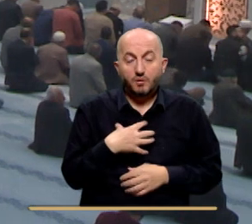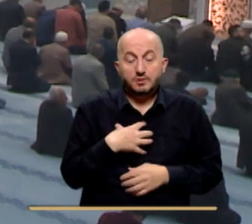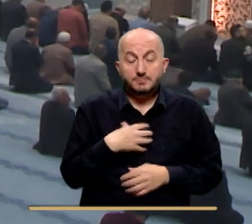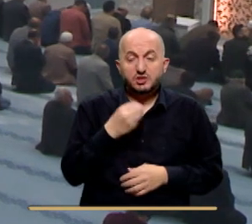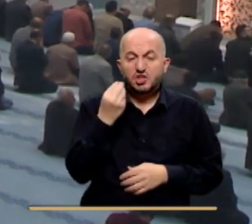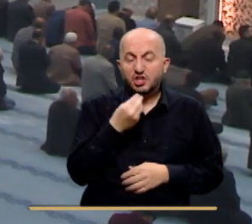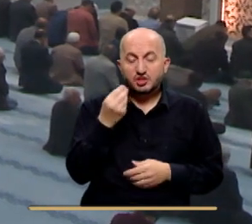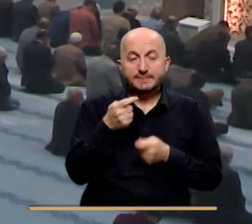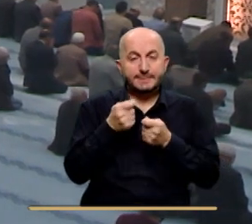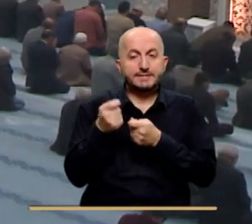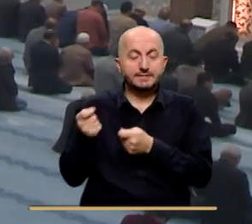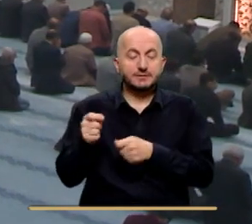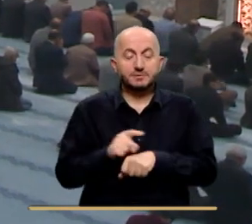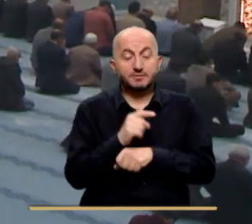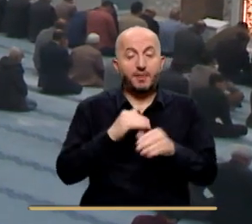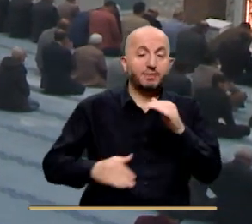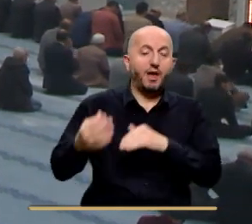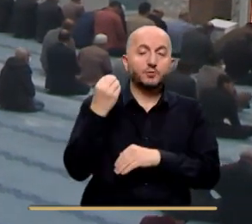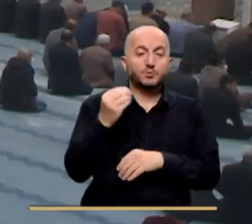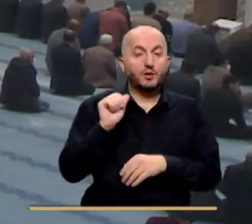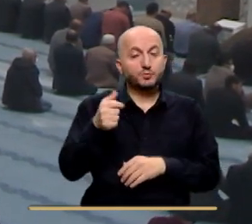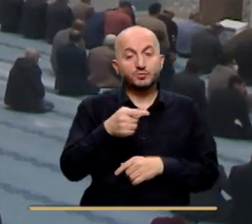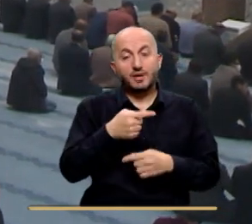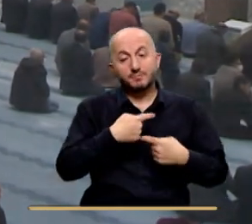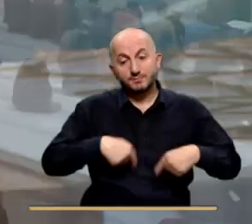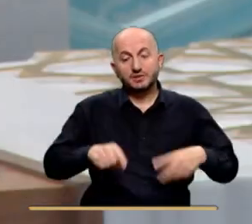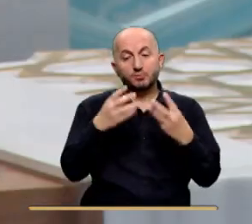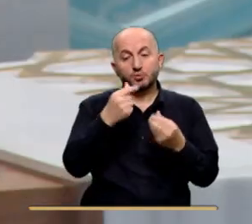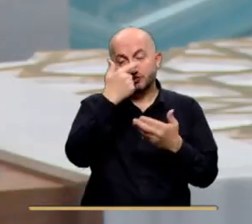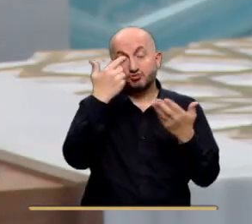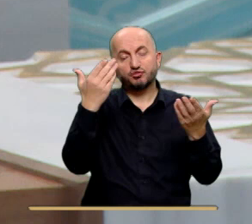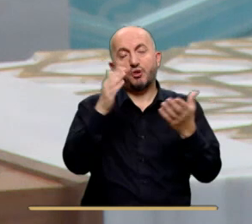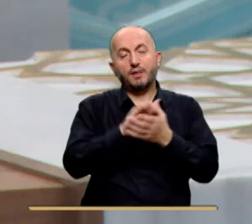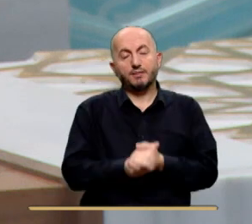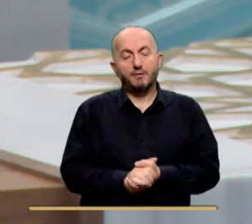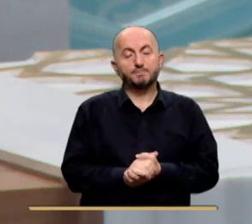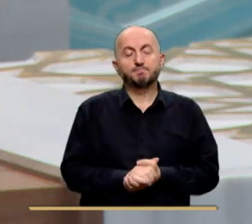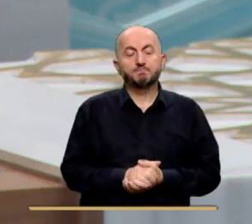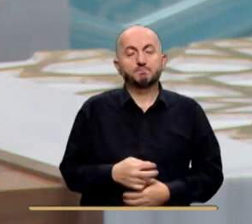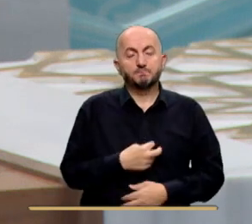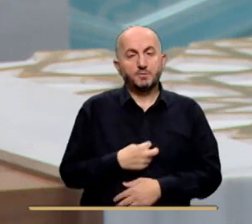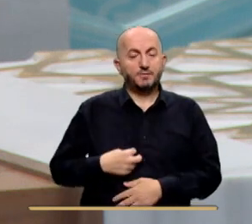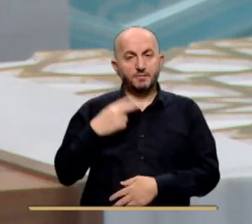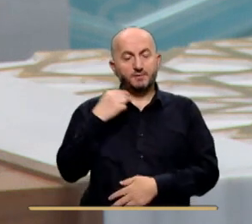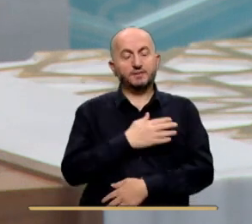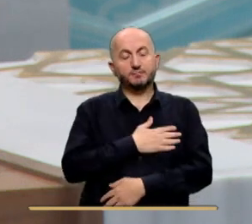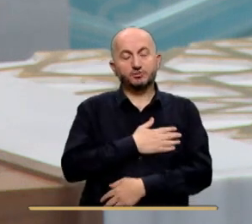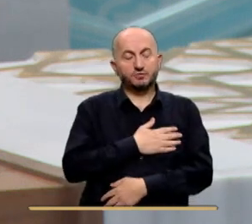yetiştirdiğimizde daha güzel günler inşallah bizim olacaktır kardeşlerim. Allah Resulü sallallahu aleyhi ve